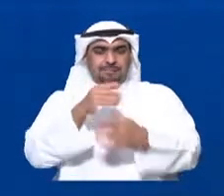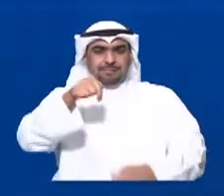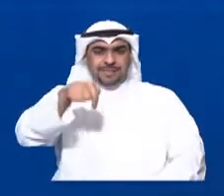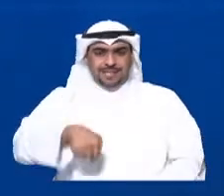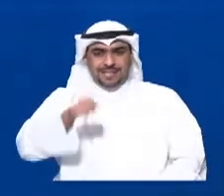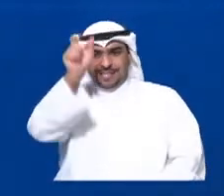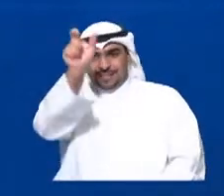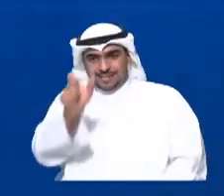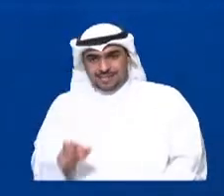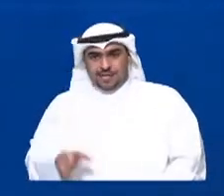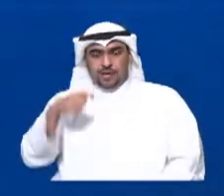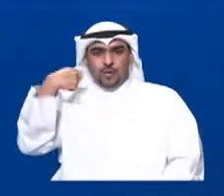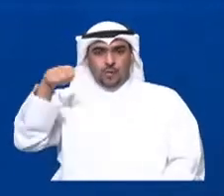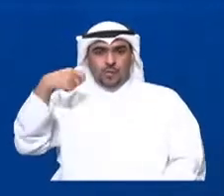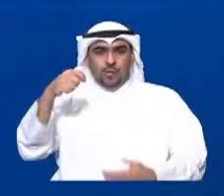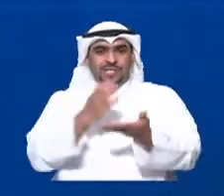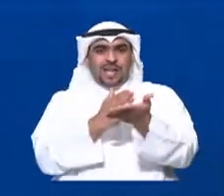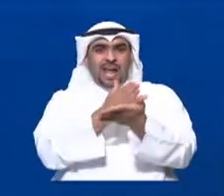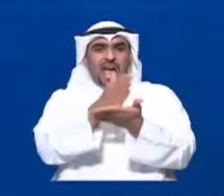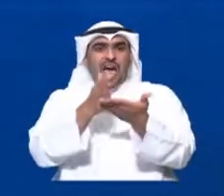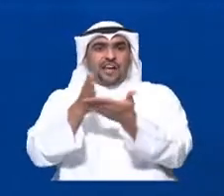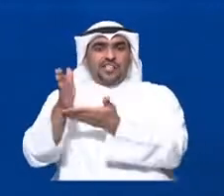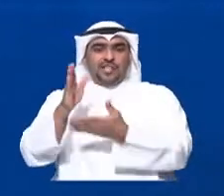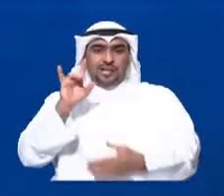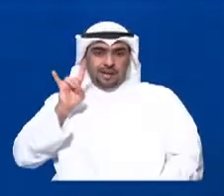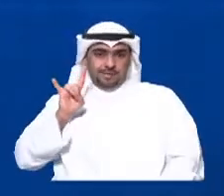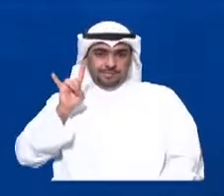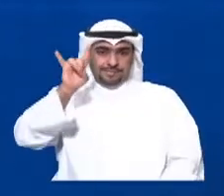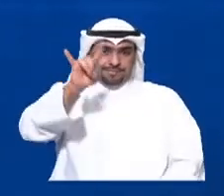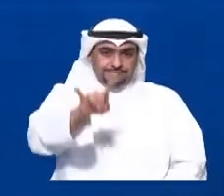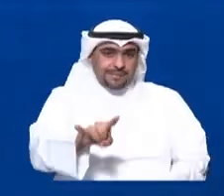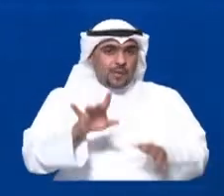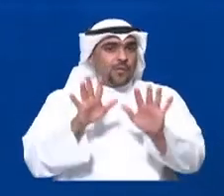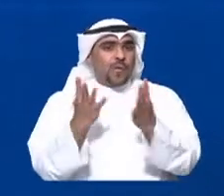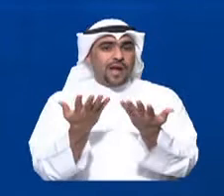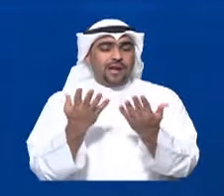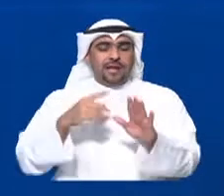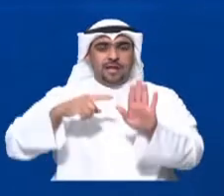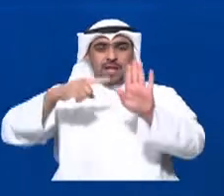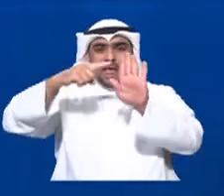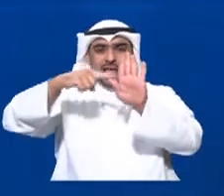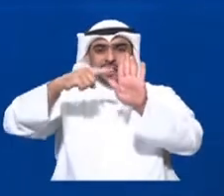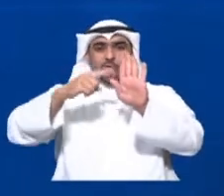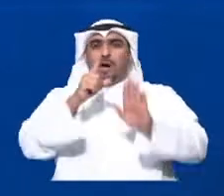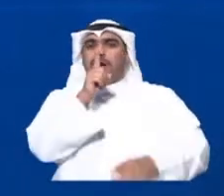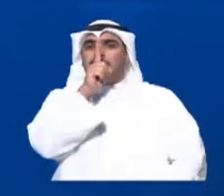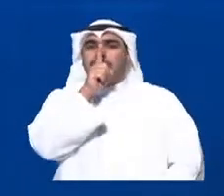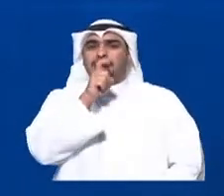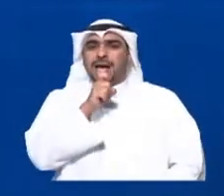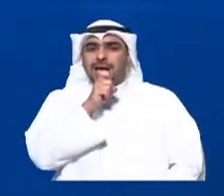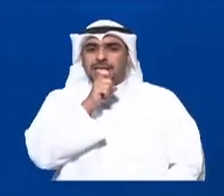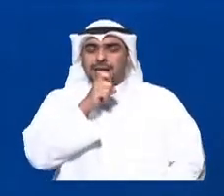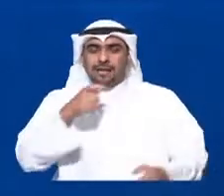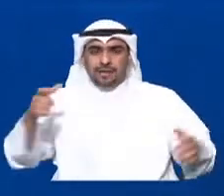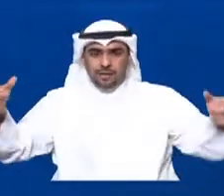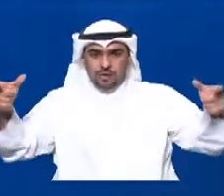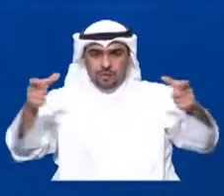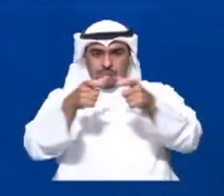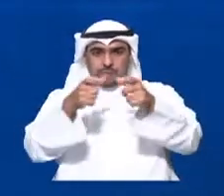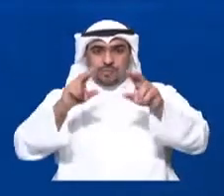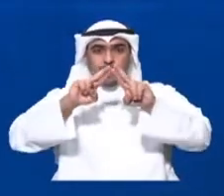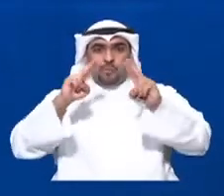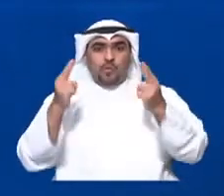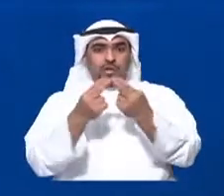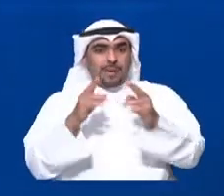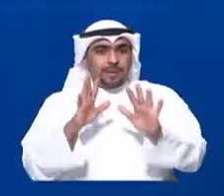إلى عاصمة دولة قطر الشقيقة للمشاركة في منتدى الدوحة الذي ستنطلق أعماله اليوم السبت.